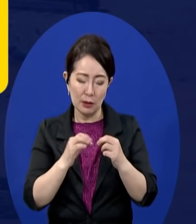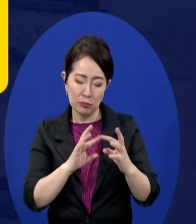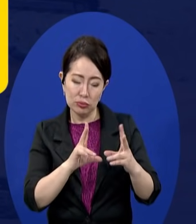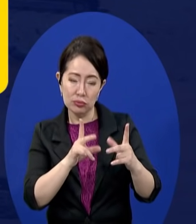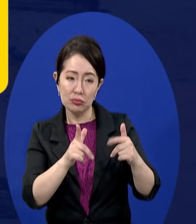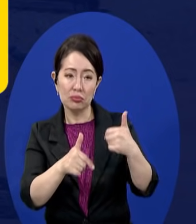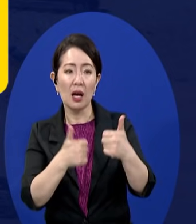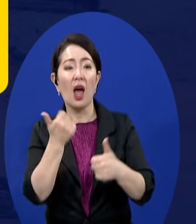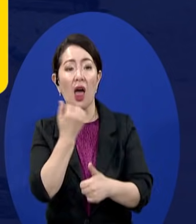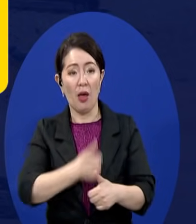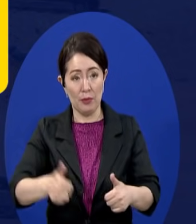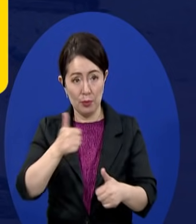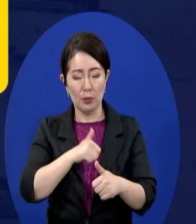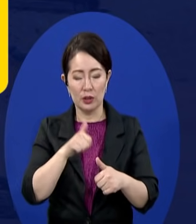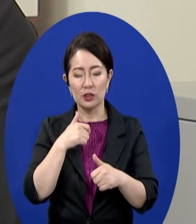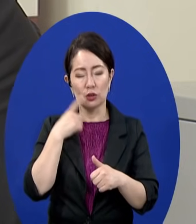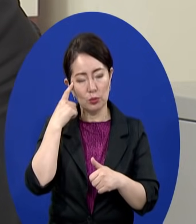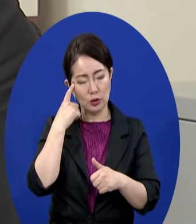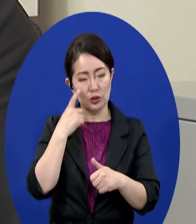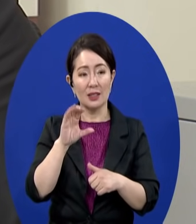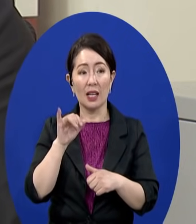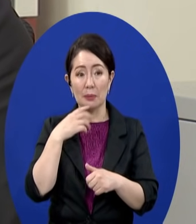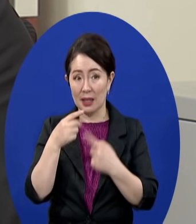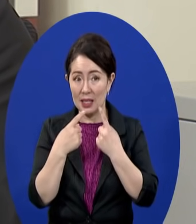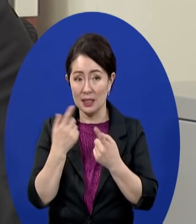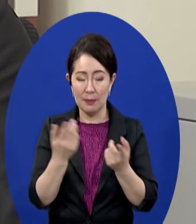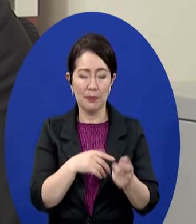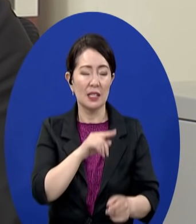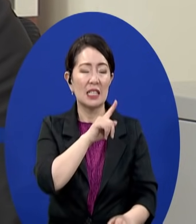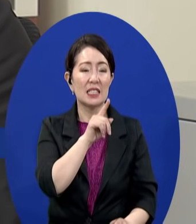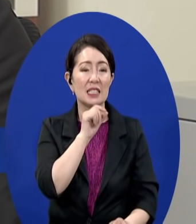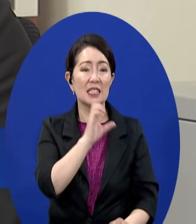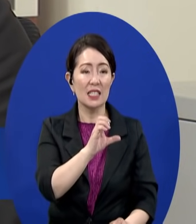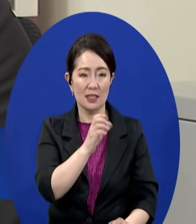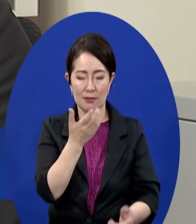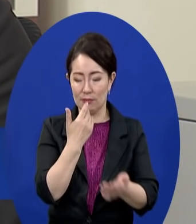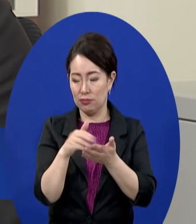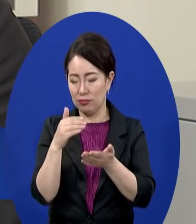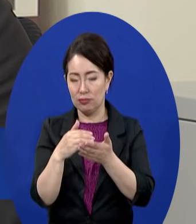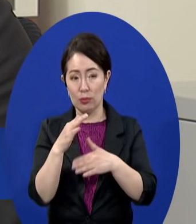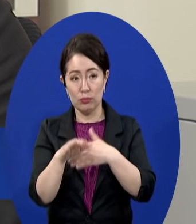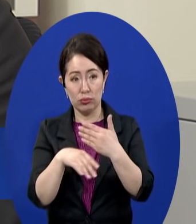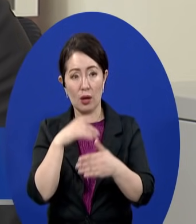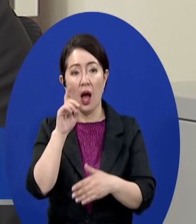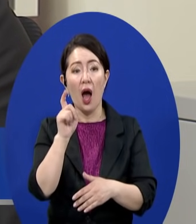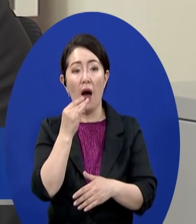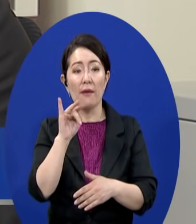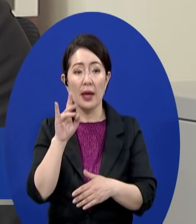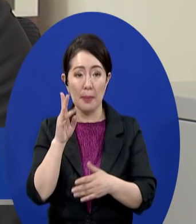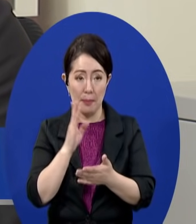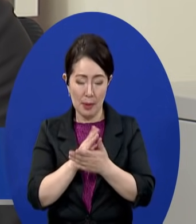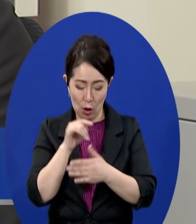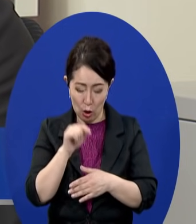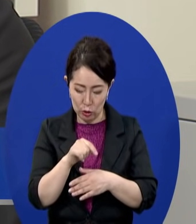төсөлт байгааг салбарынх нь хэлж байна. Зэсийн бажимлалын экспорт бол одоо хэвийн өгч байгаа гэж болно. Одоогийн